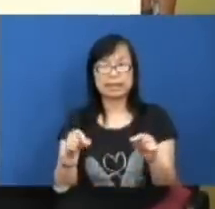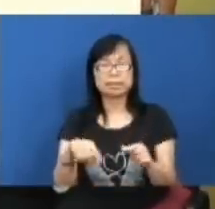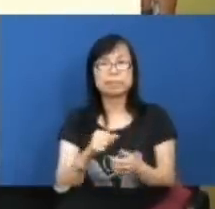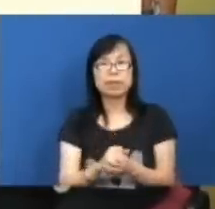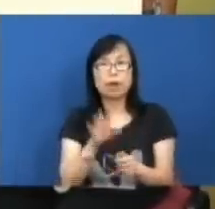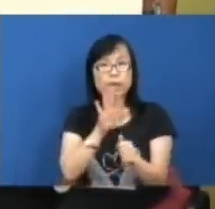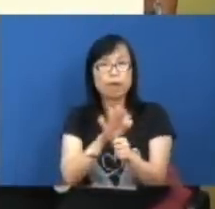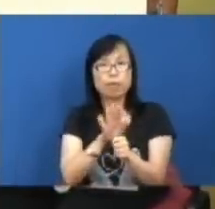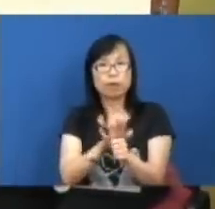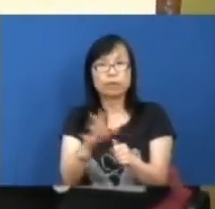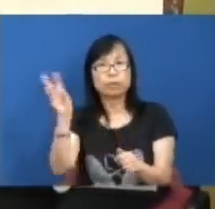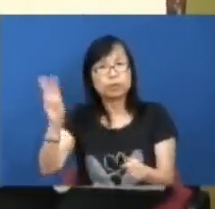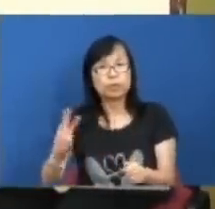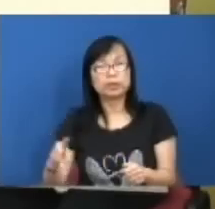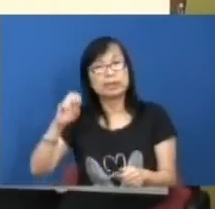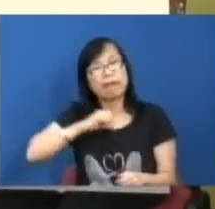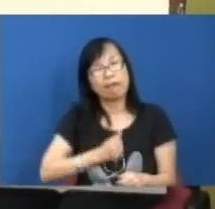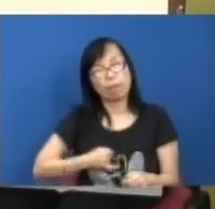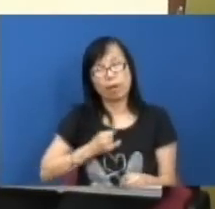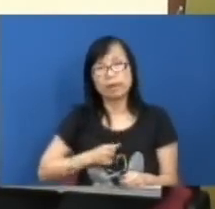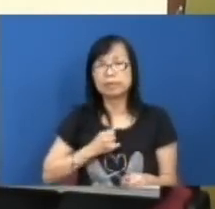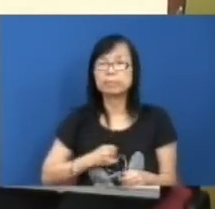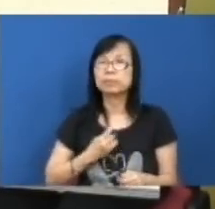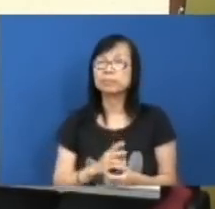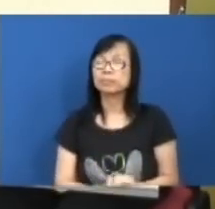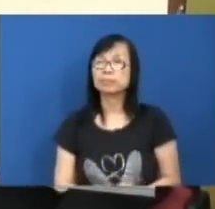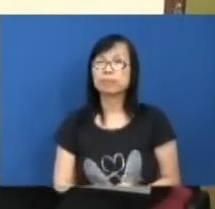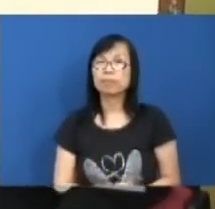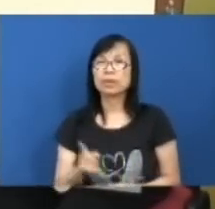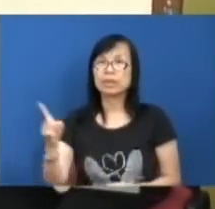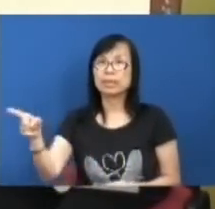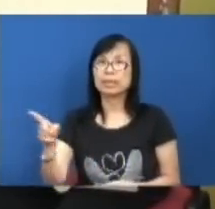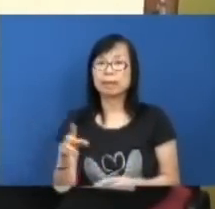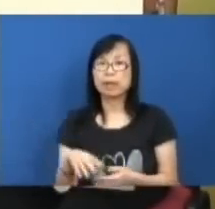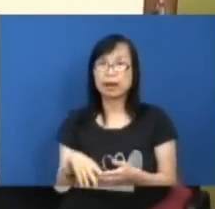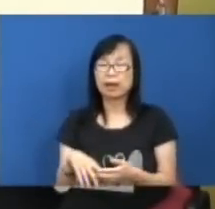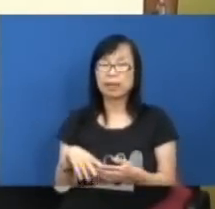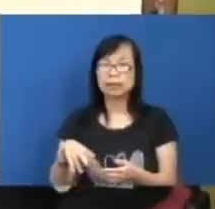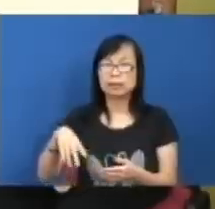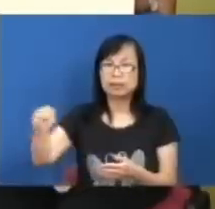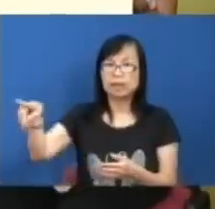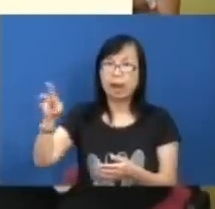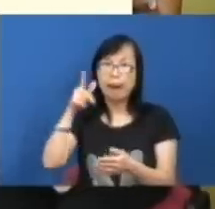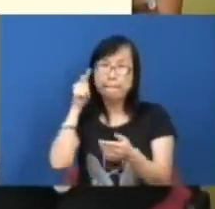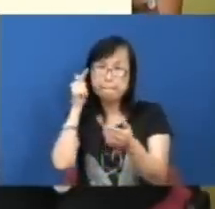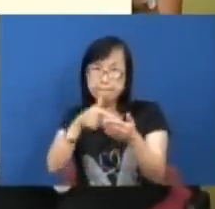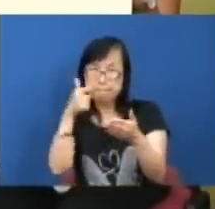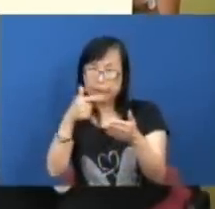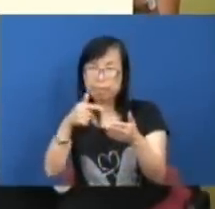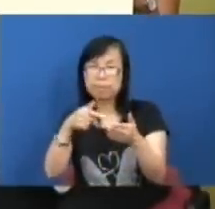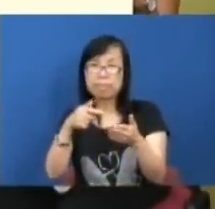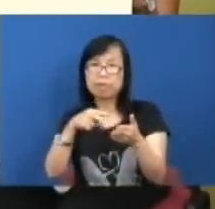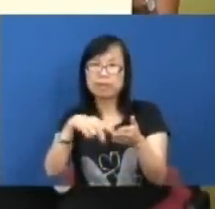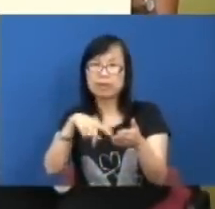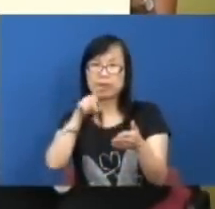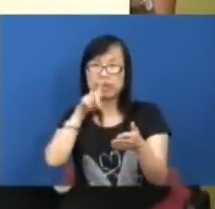礦水質地的一個疑慮。 其實呢些人都叫噴嘅石漆啊， 即係呢類型就 綠 嘅好似噴 cot 啊，做翻一個